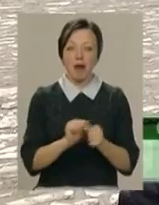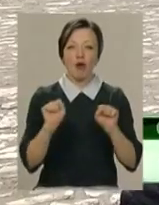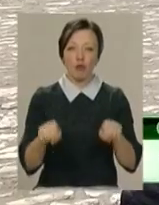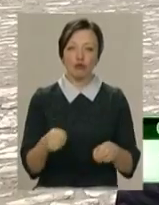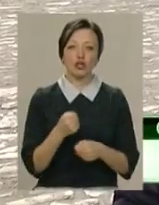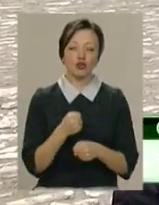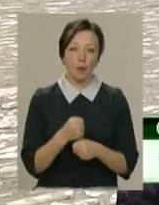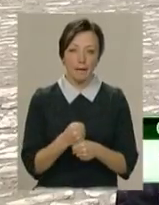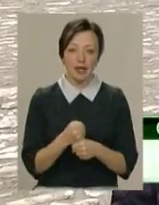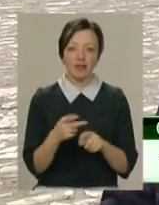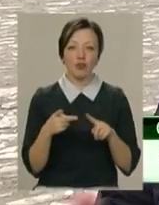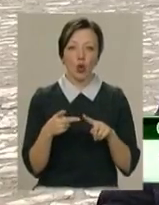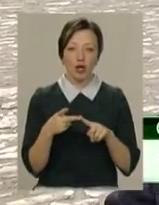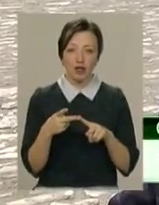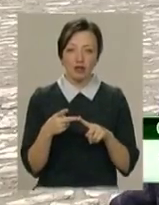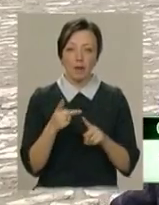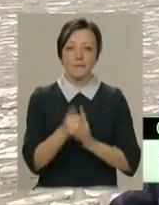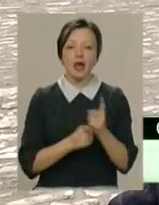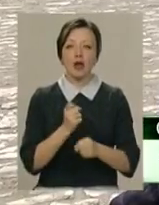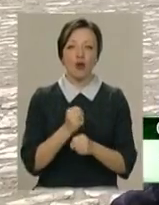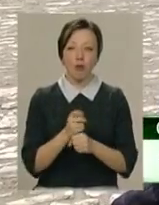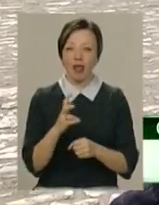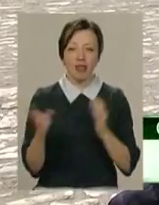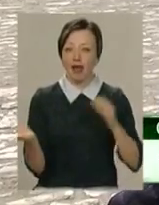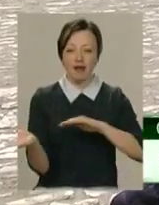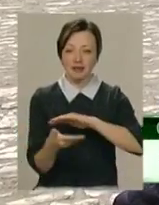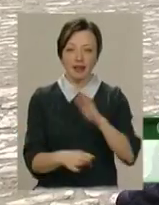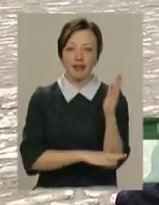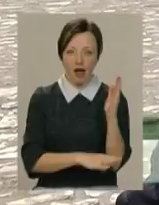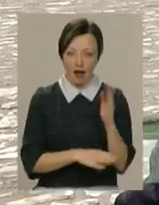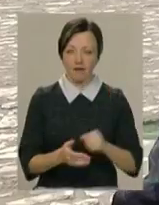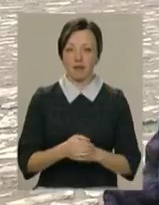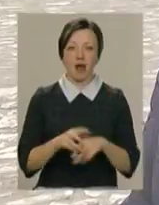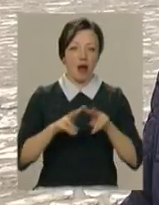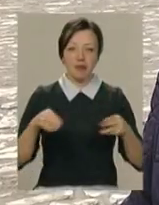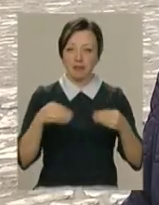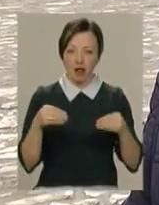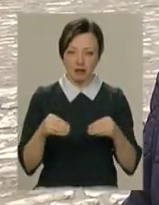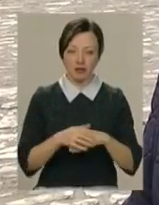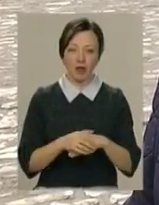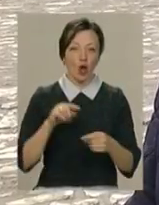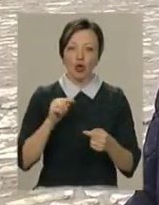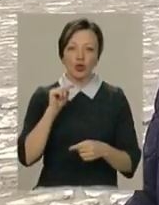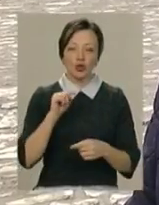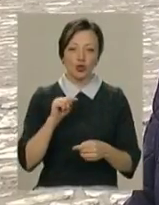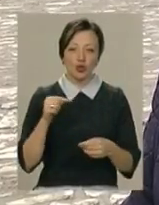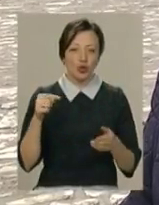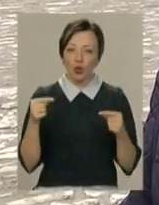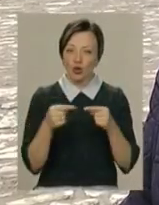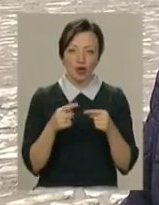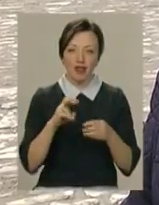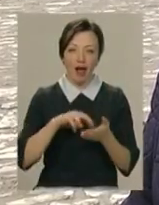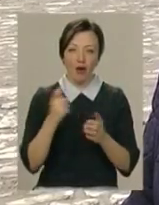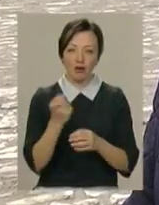зробити вторинну її переробку і не різати дерева, так само з пластику. Точно не економіка поки що,